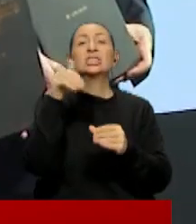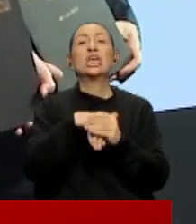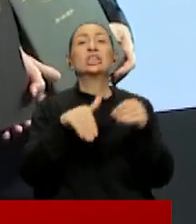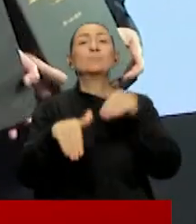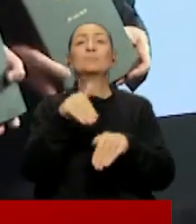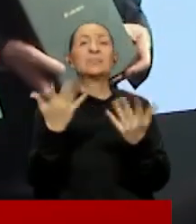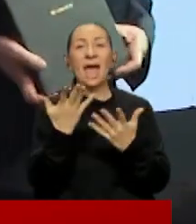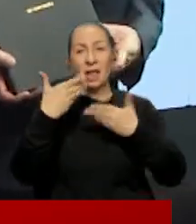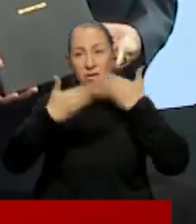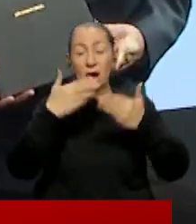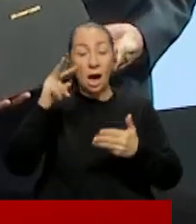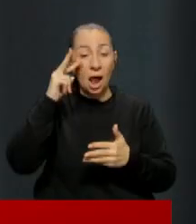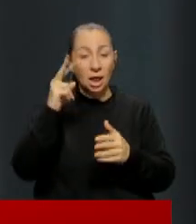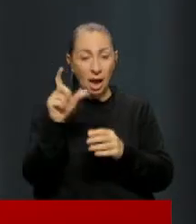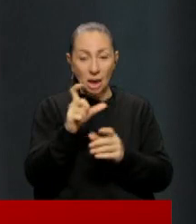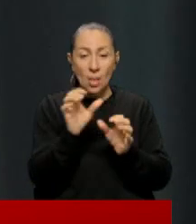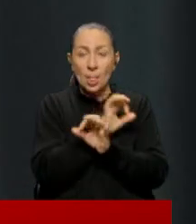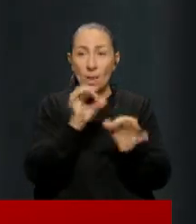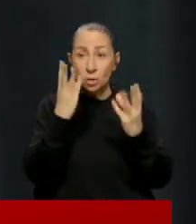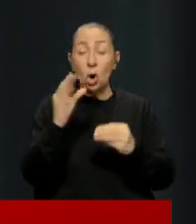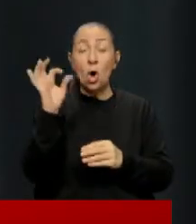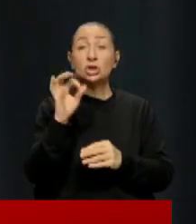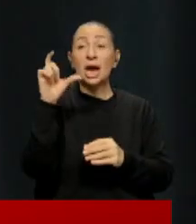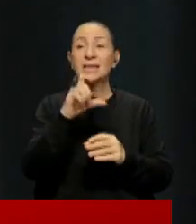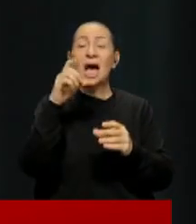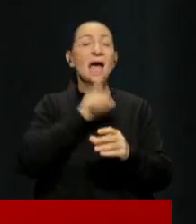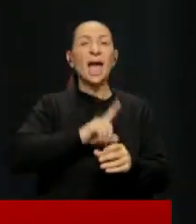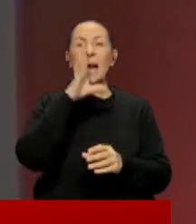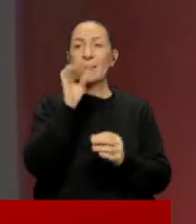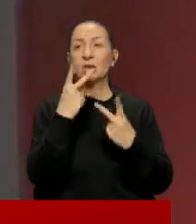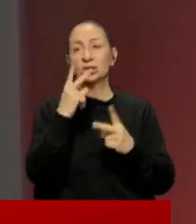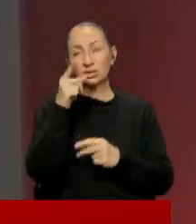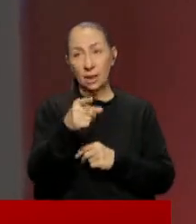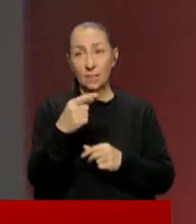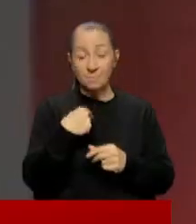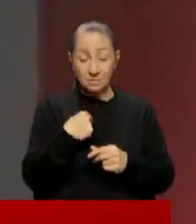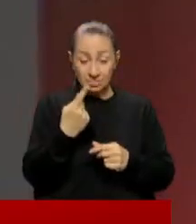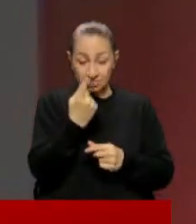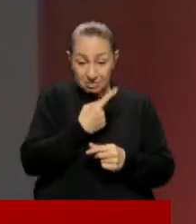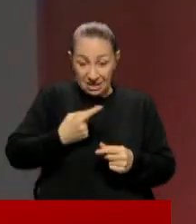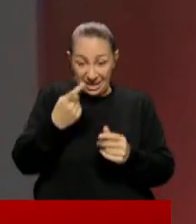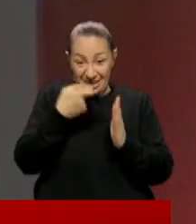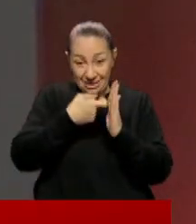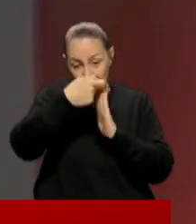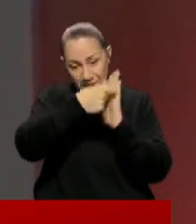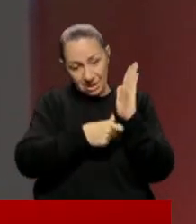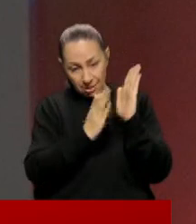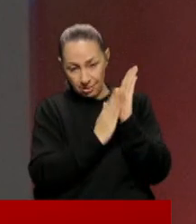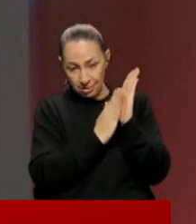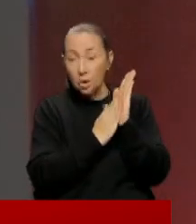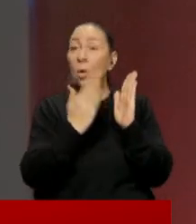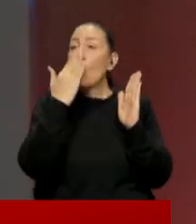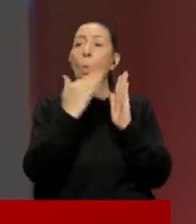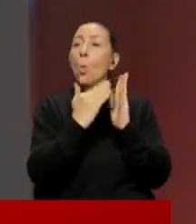beyannamesi. Aralık ayında program netleşecek, Ocak ayı içinde adayın açıklanması bekleniyor. Biz bir isim listesi oluşturacağız. Uygun